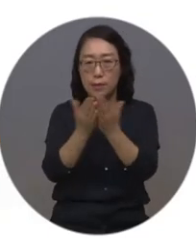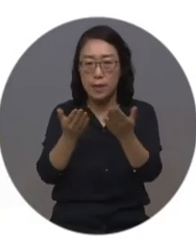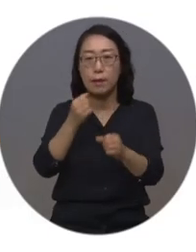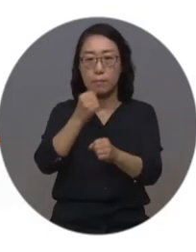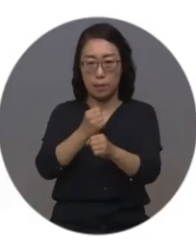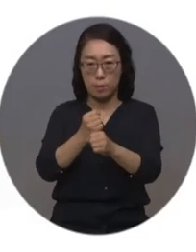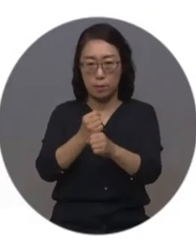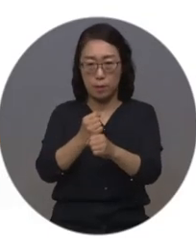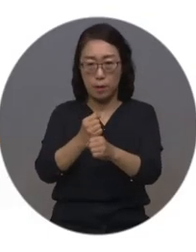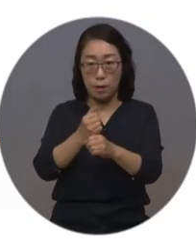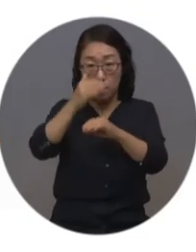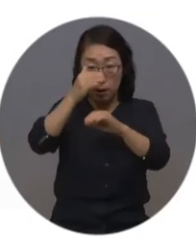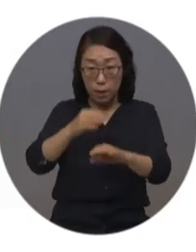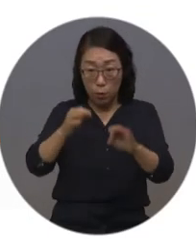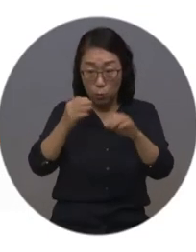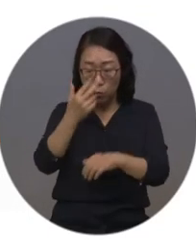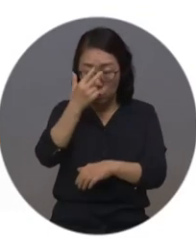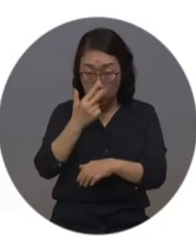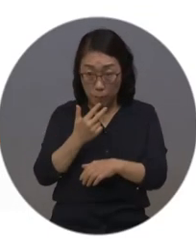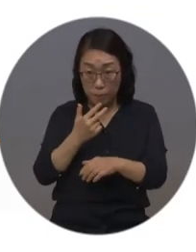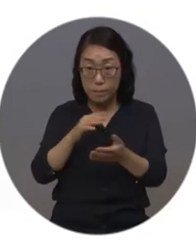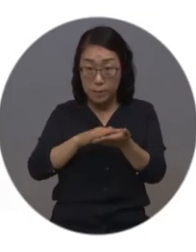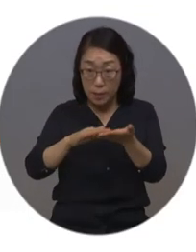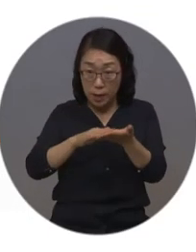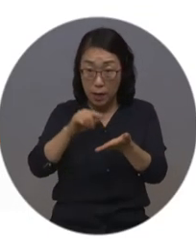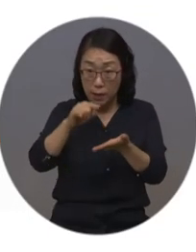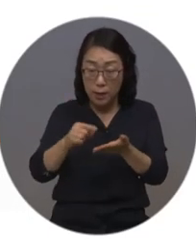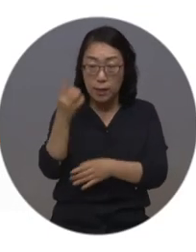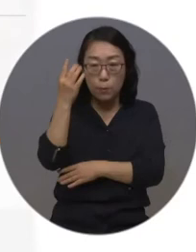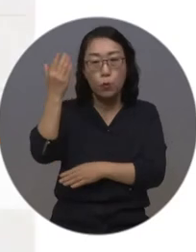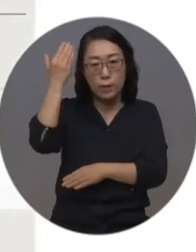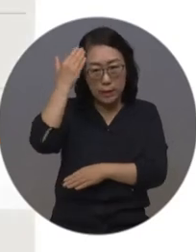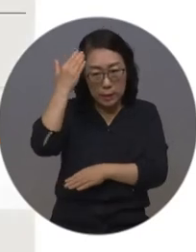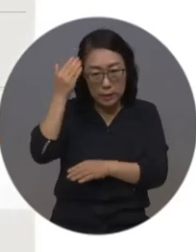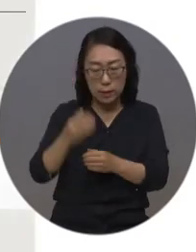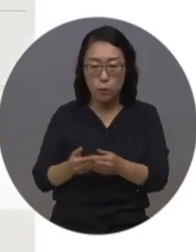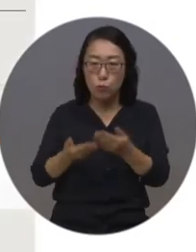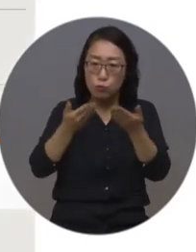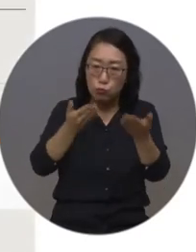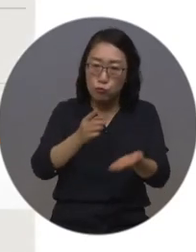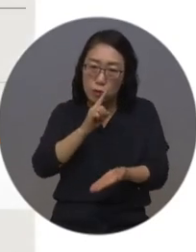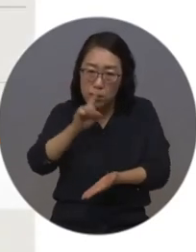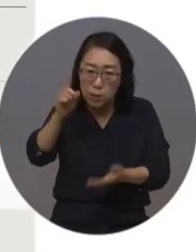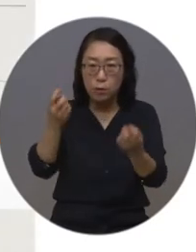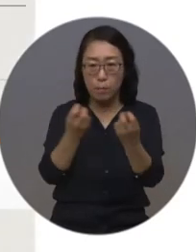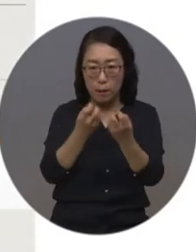이 안내서에는 점자에 대한 기본 상식과 점자 문서 제공 방법,